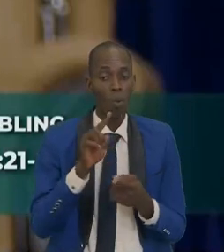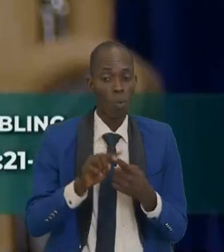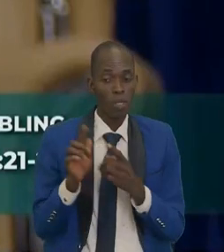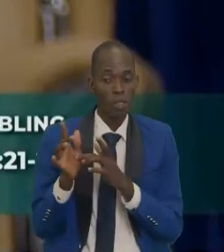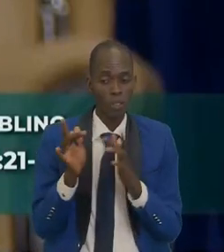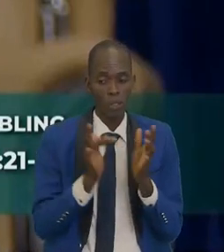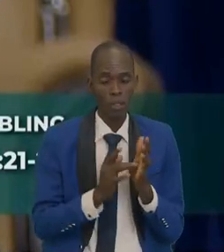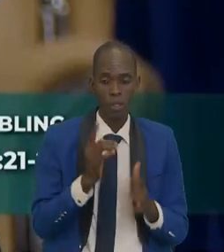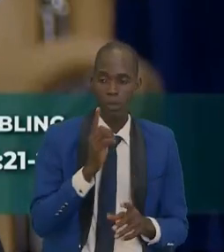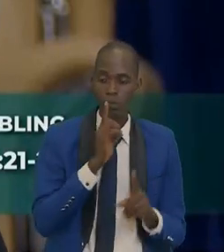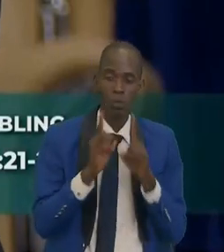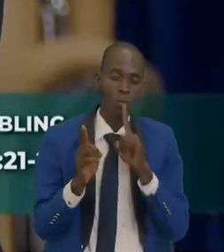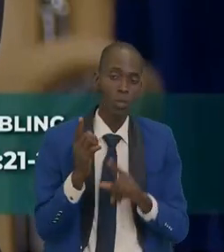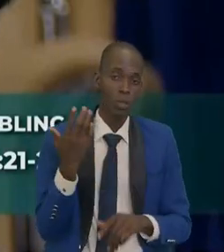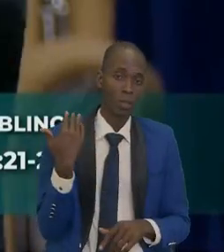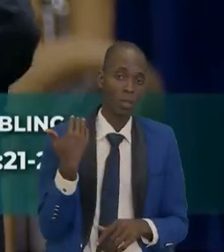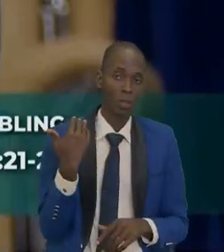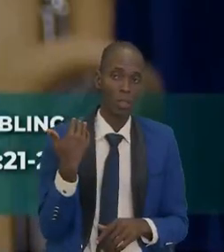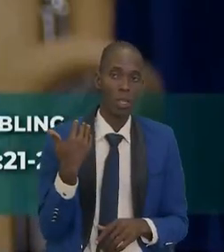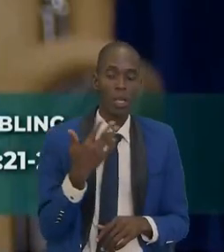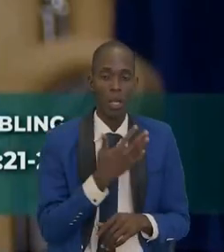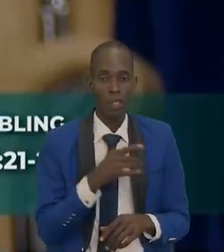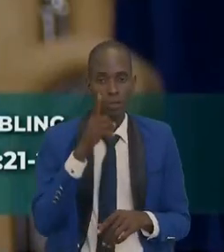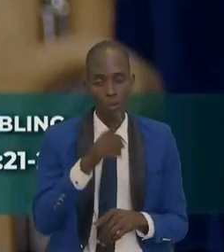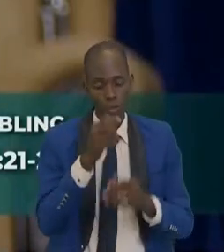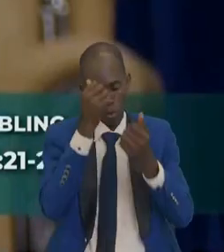Quand Jésus a parlé et il a obéi,